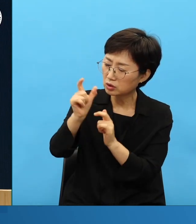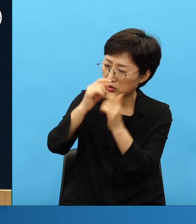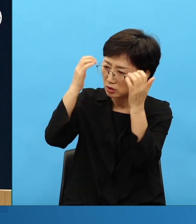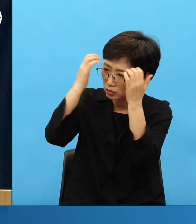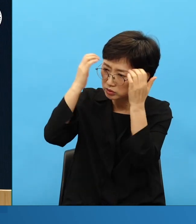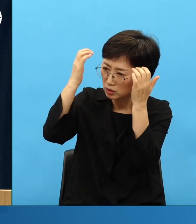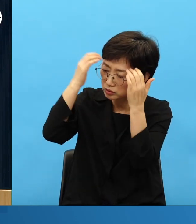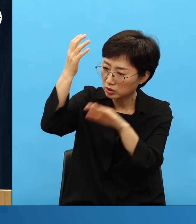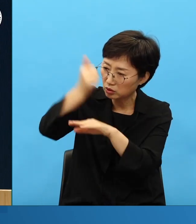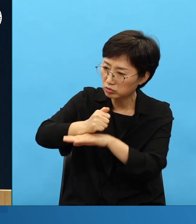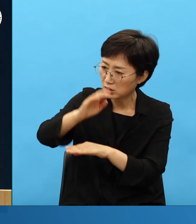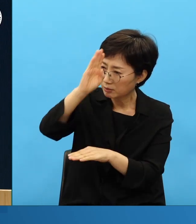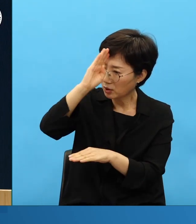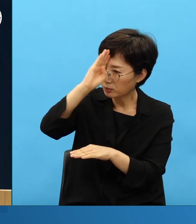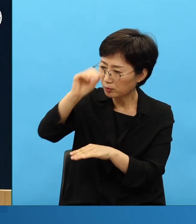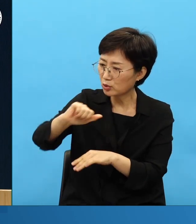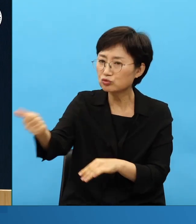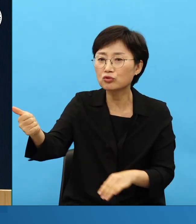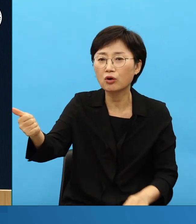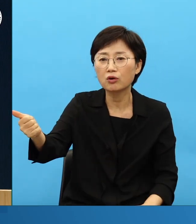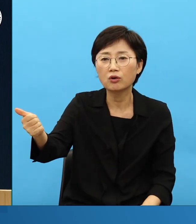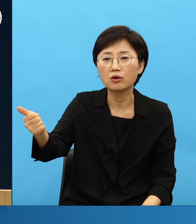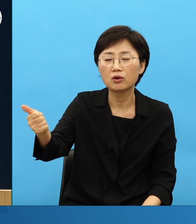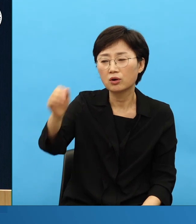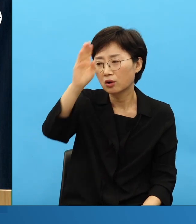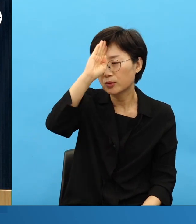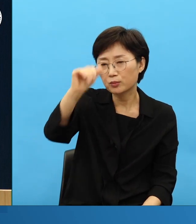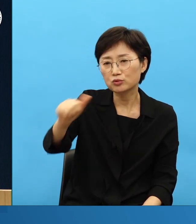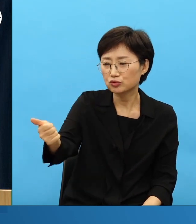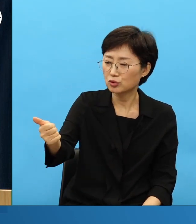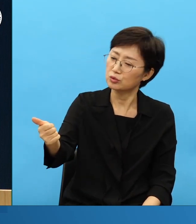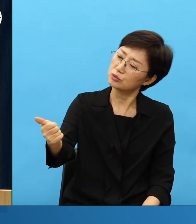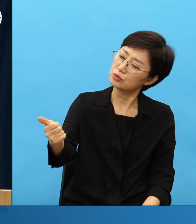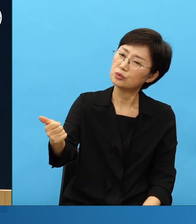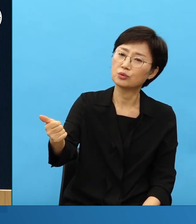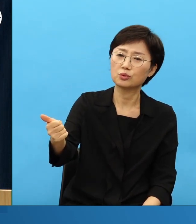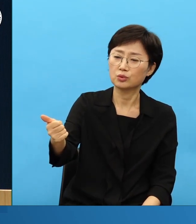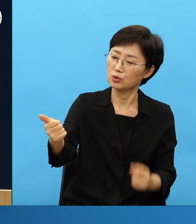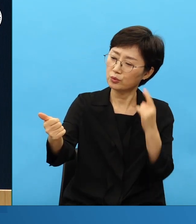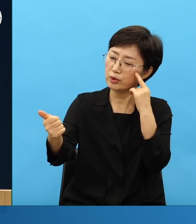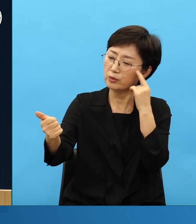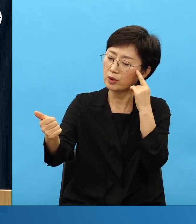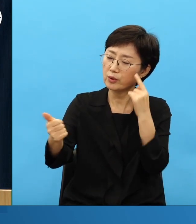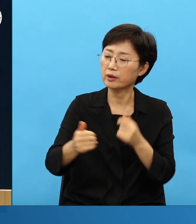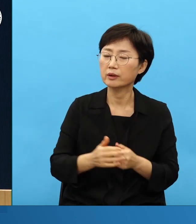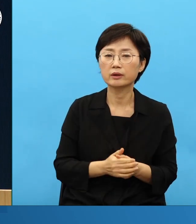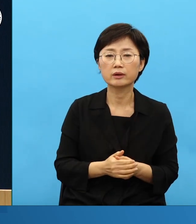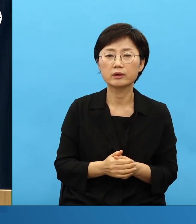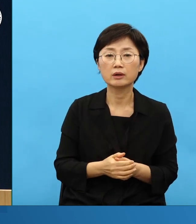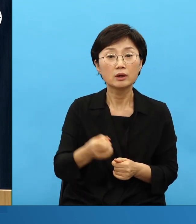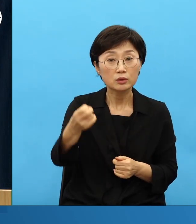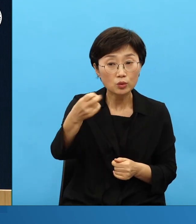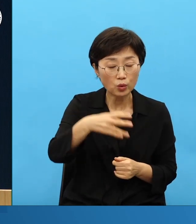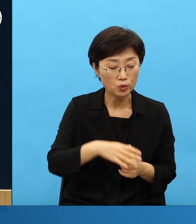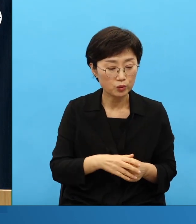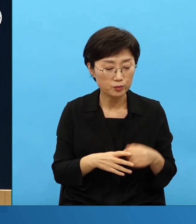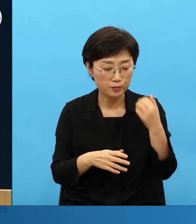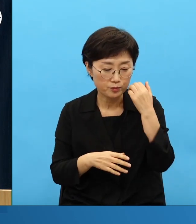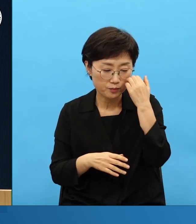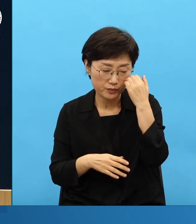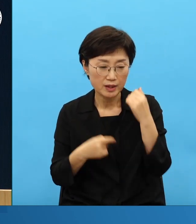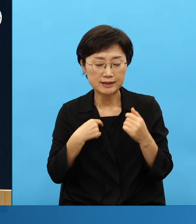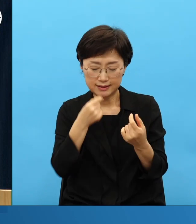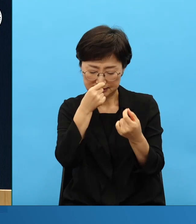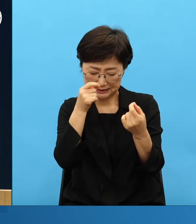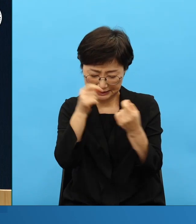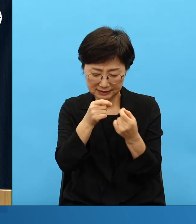to make money. He suffered because of this and that, and then he got sick and then he passed away. 저하고 아주 가까운 분이었는데도요.